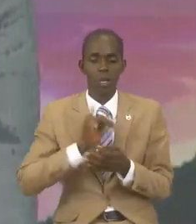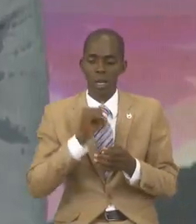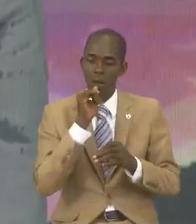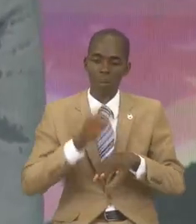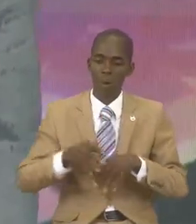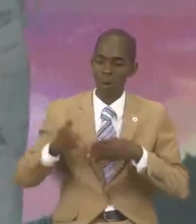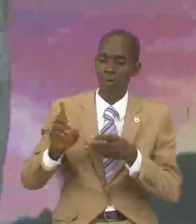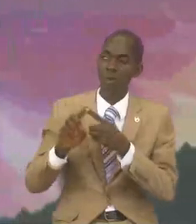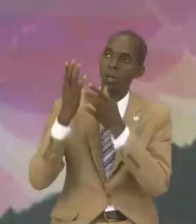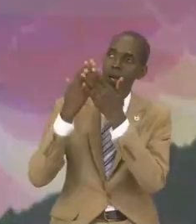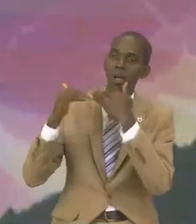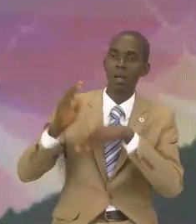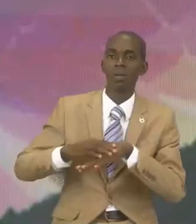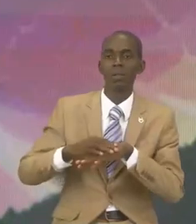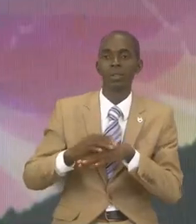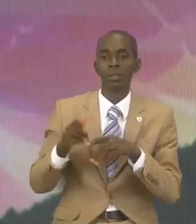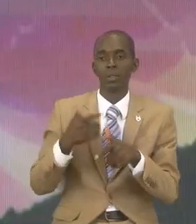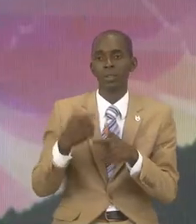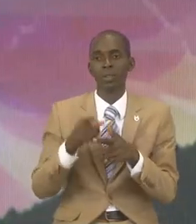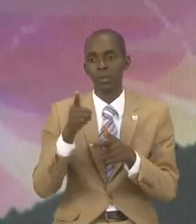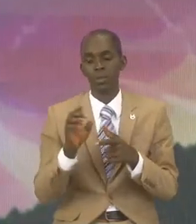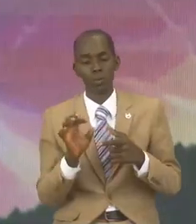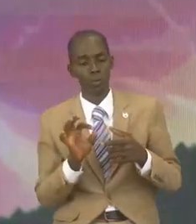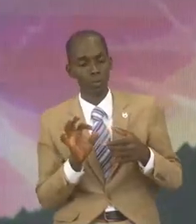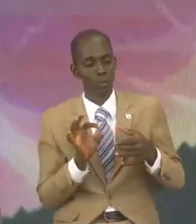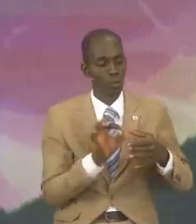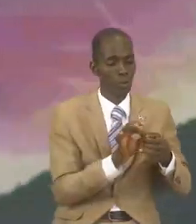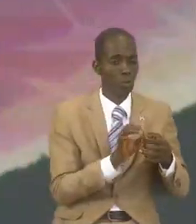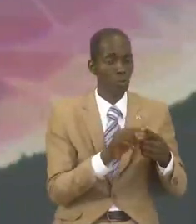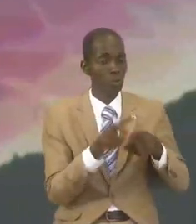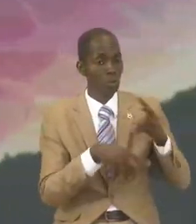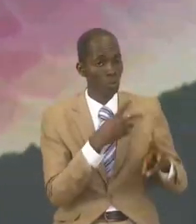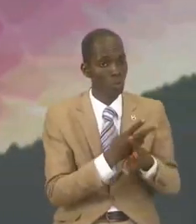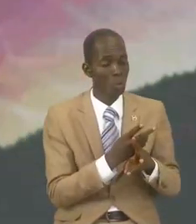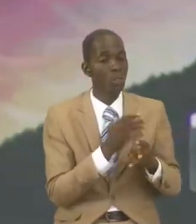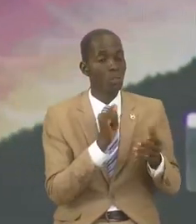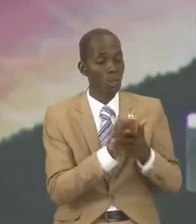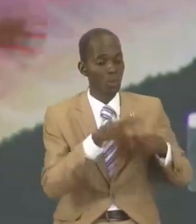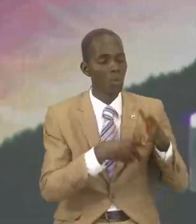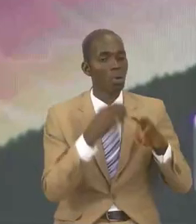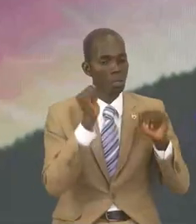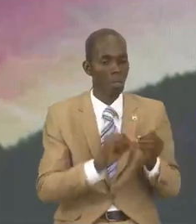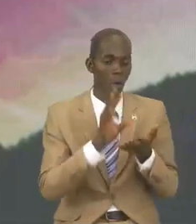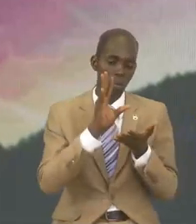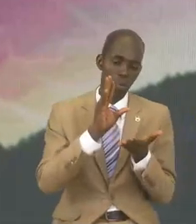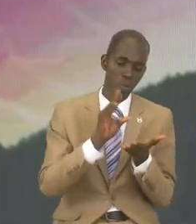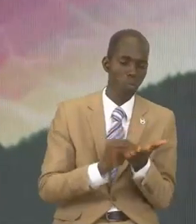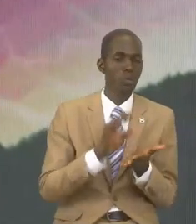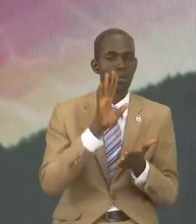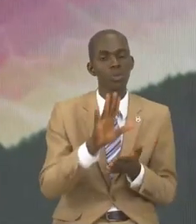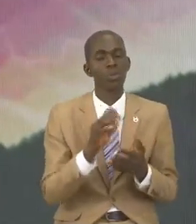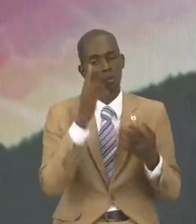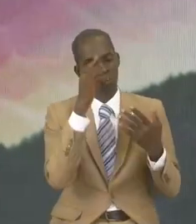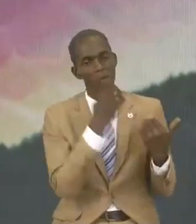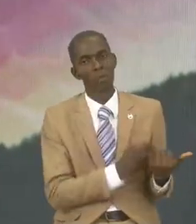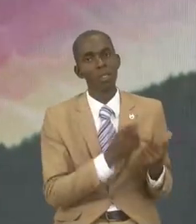ciel. Le monde et l'amour du monde peut dégonfler ton ballon là. Et tout